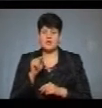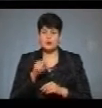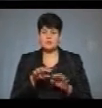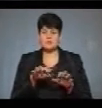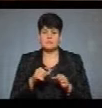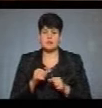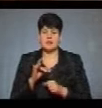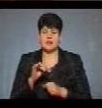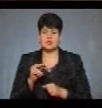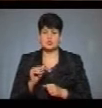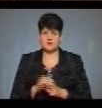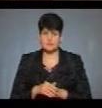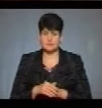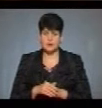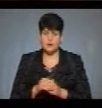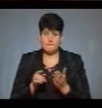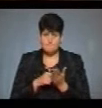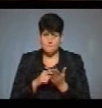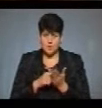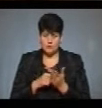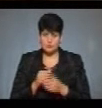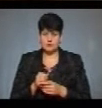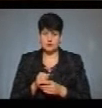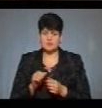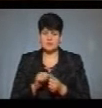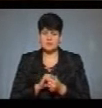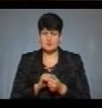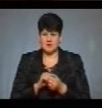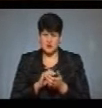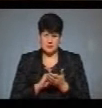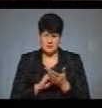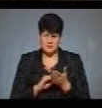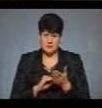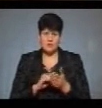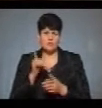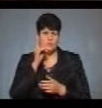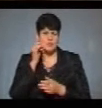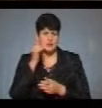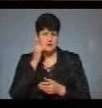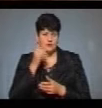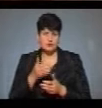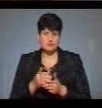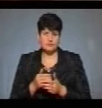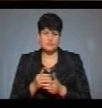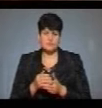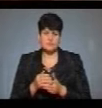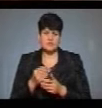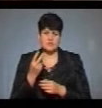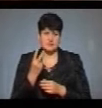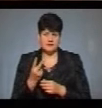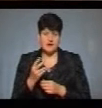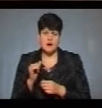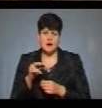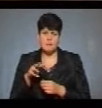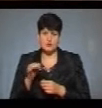вилучені речі. Блокнот фіолетового кольору, три аркуші паперу А4 з рукописним текстом, мобільний телефон престижного, дві